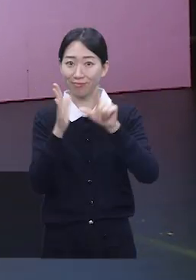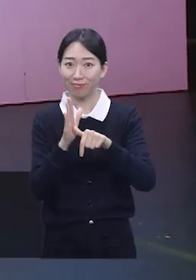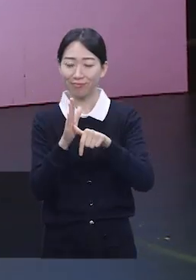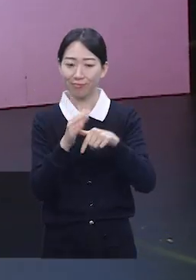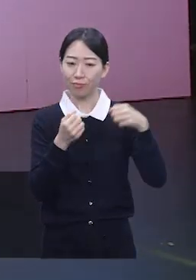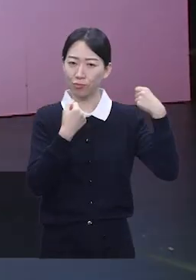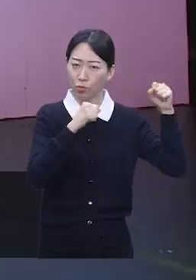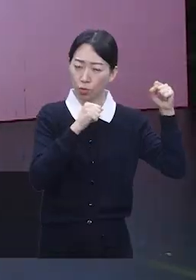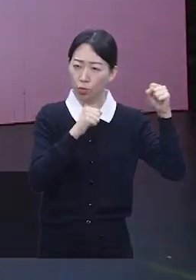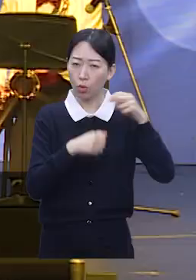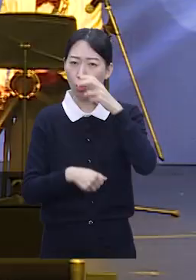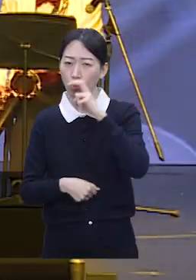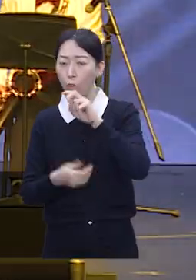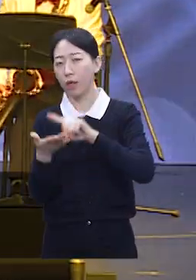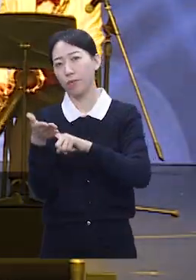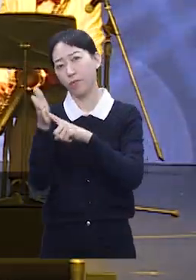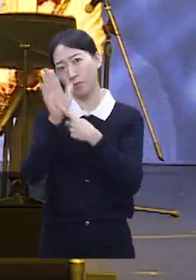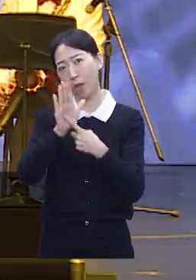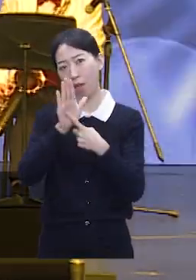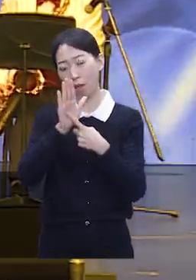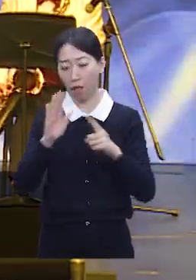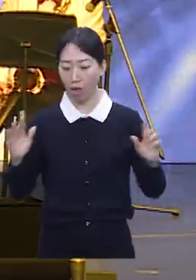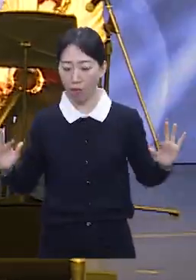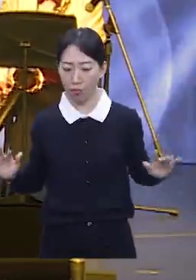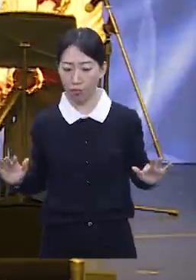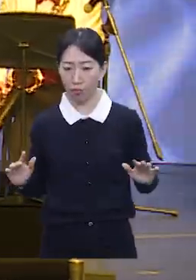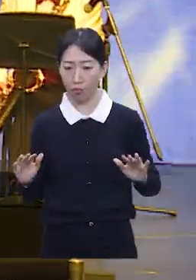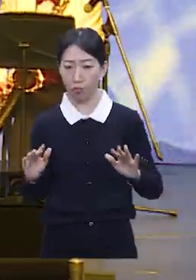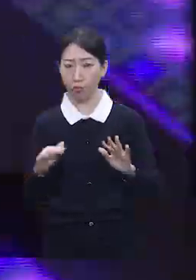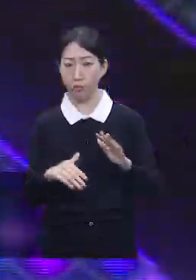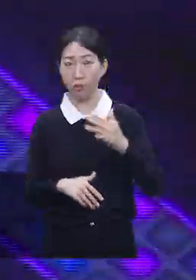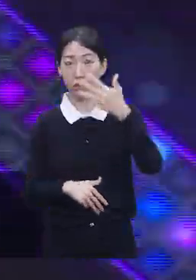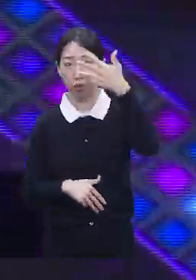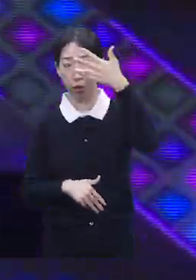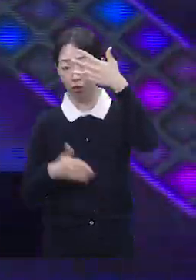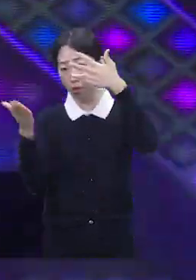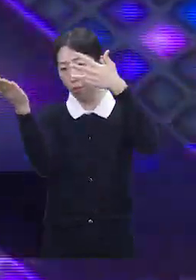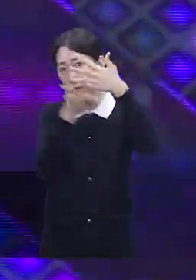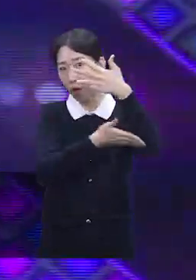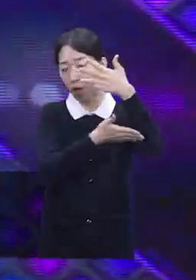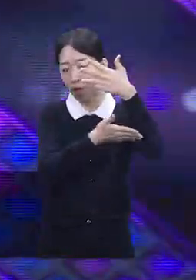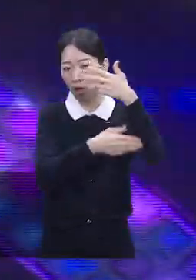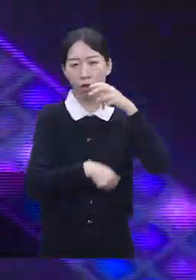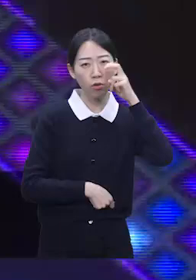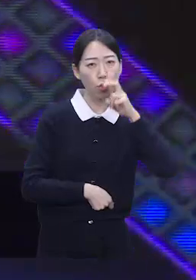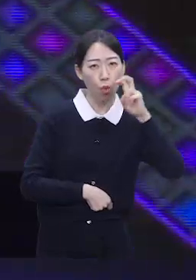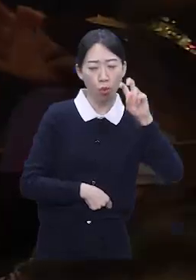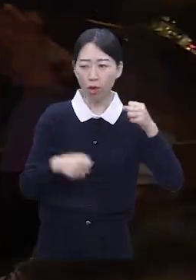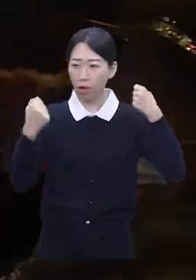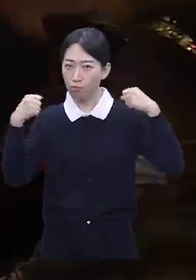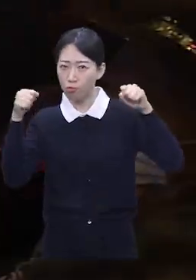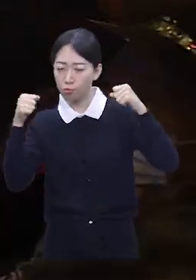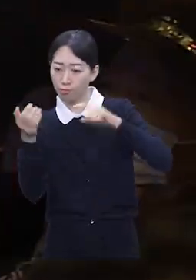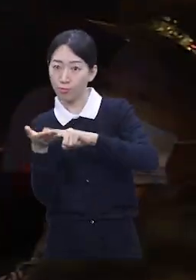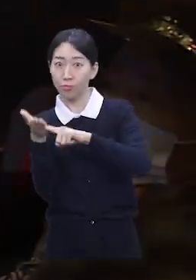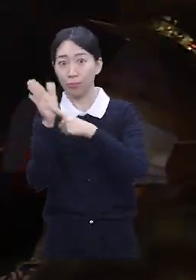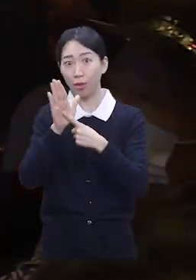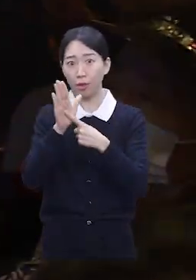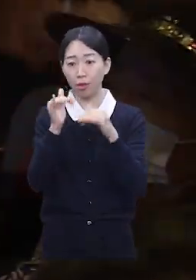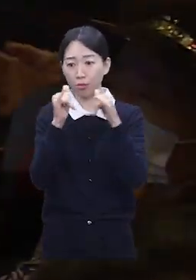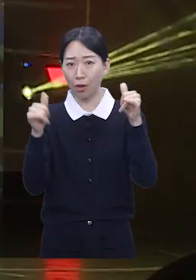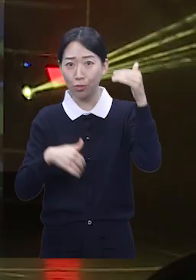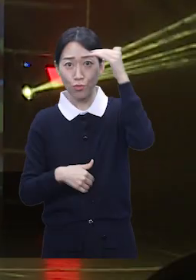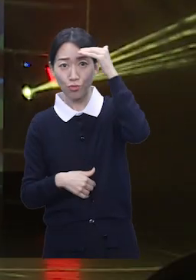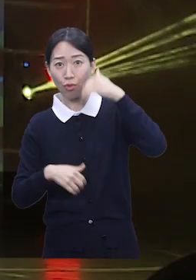공연이 펼쳐졌습니다. 예선을 거친 8개 팀이 출중한 노래 실력과 장기를 선보이며 관객의 뜨거운 호응을